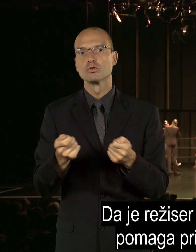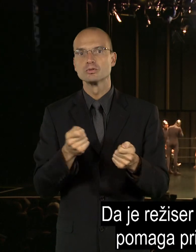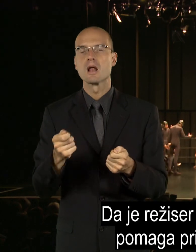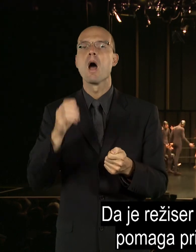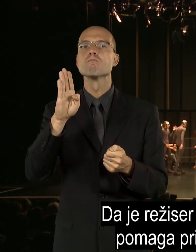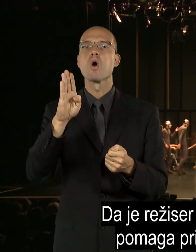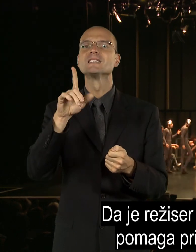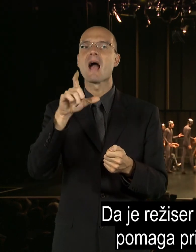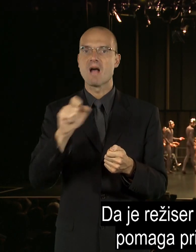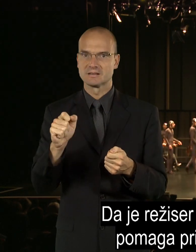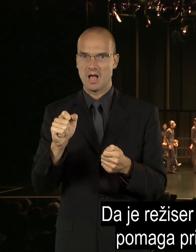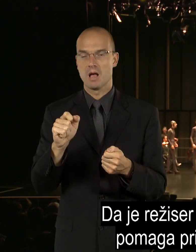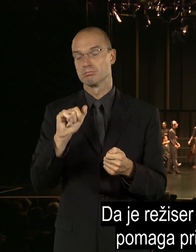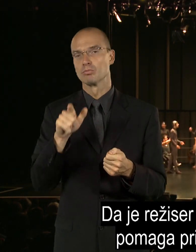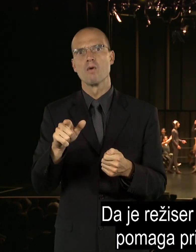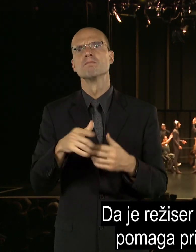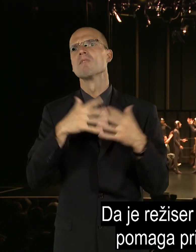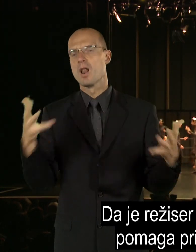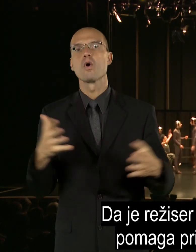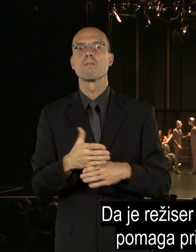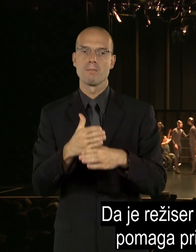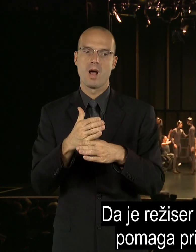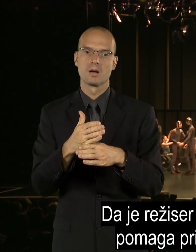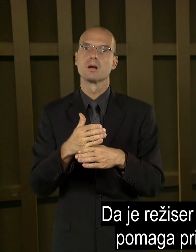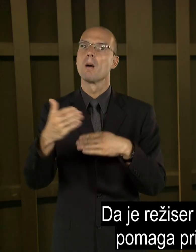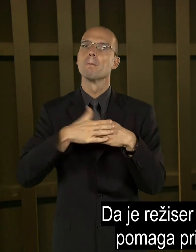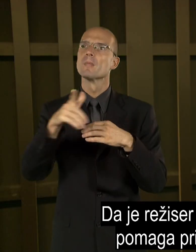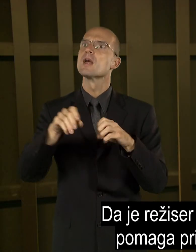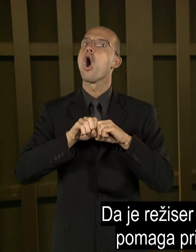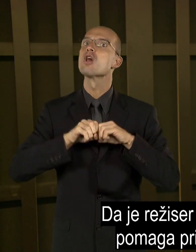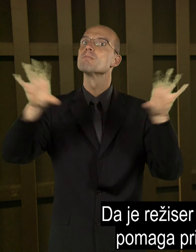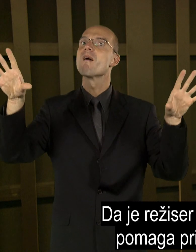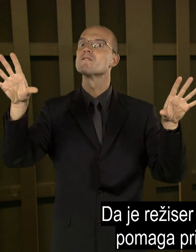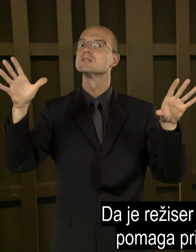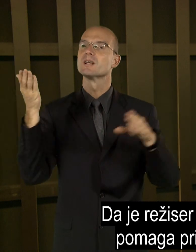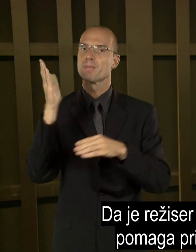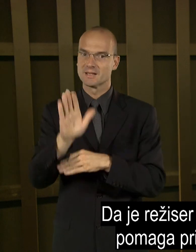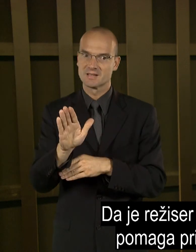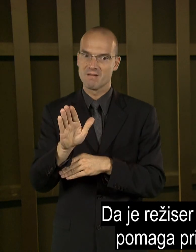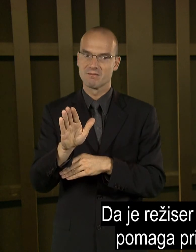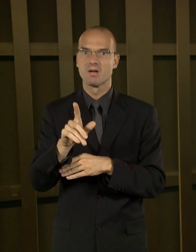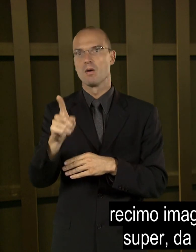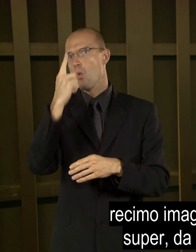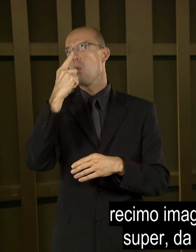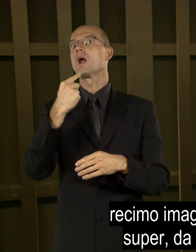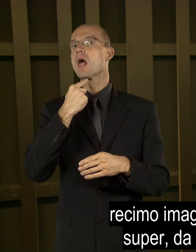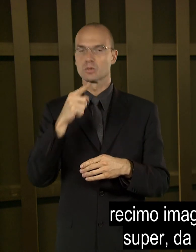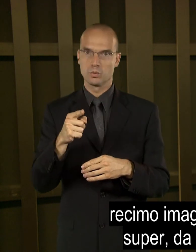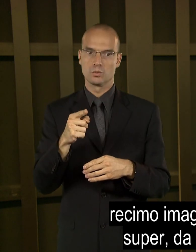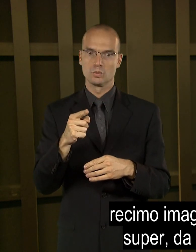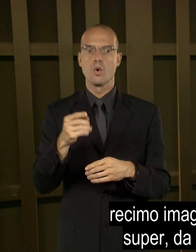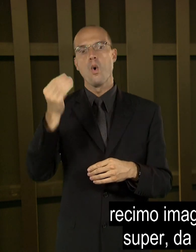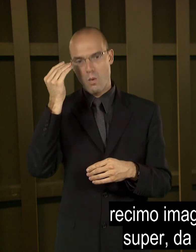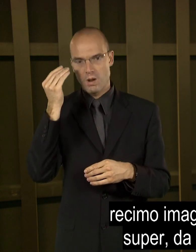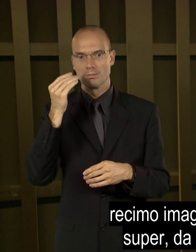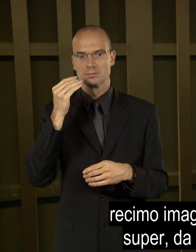Boris Cavazze definitivno pomaga pri odmevnosti predstave, rečemo imidžu predstave, tako